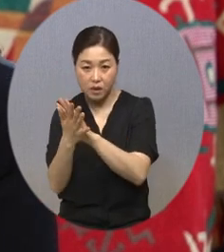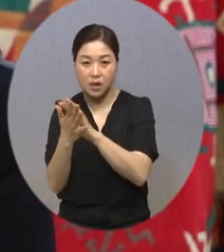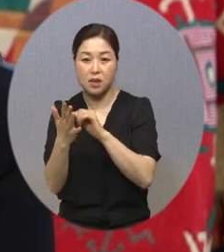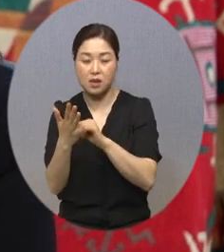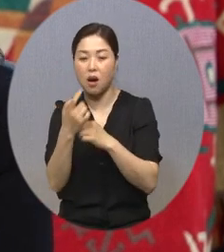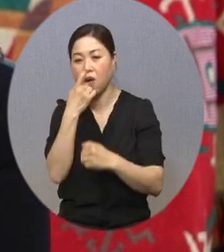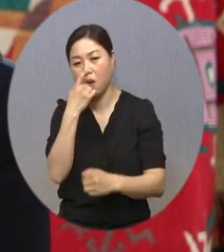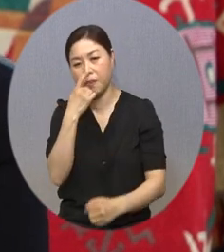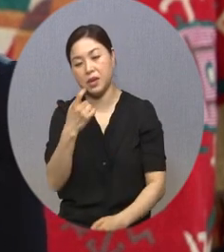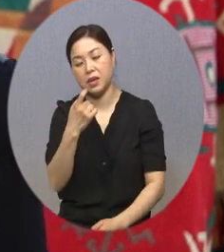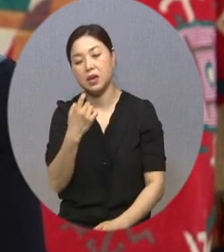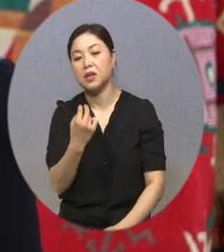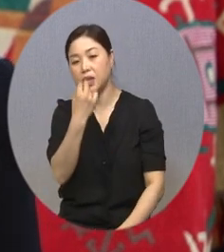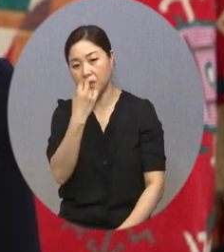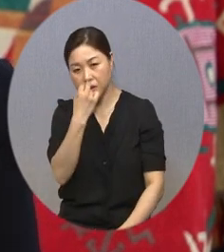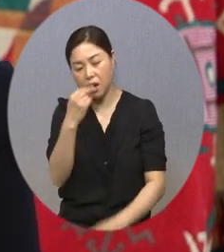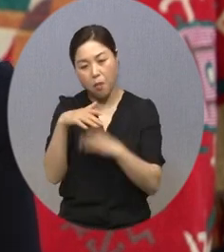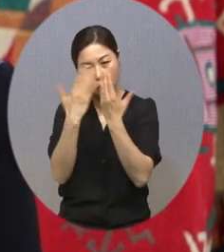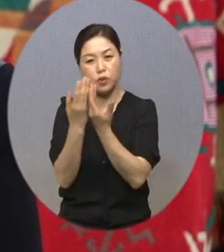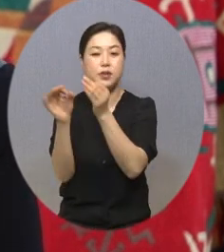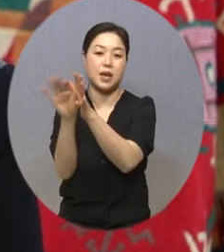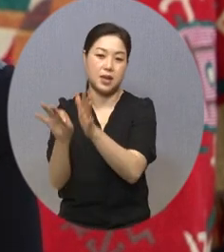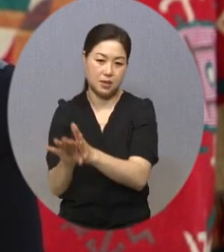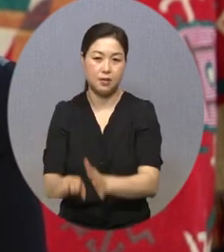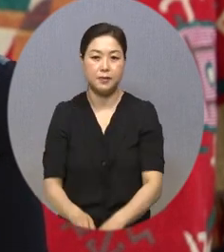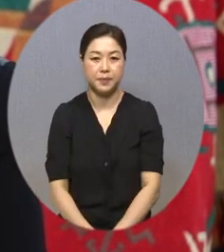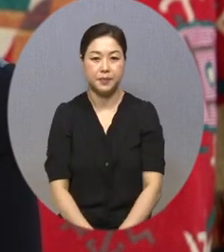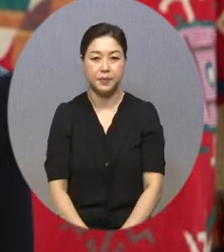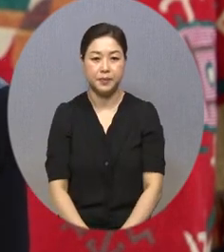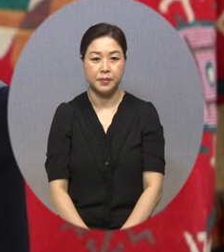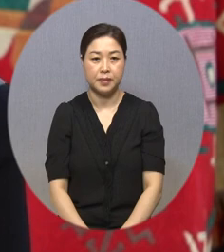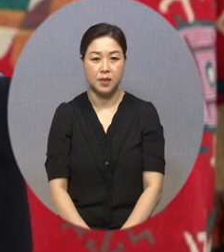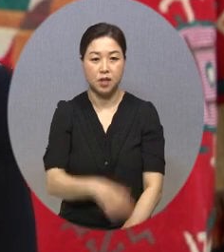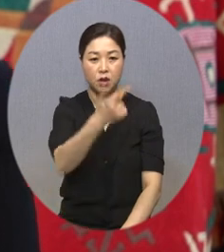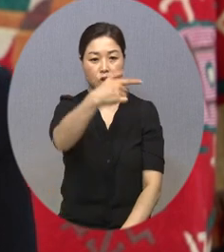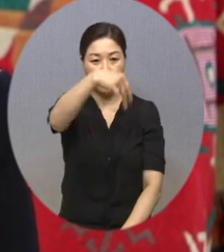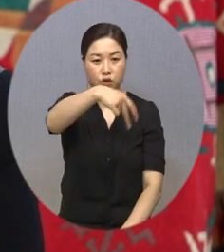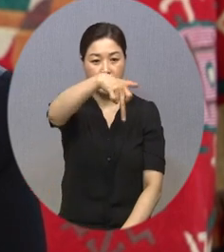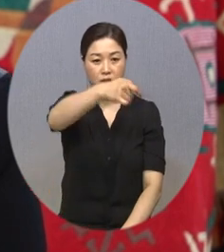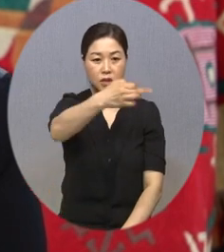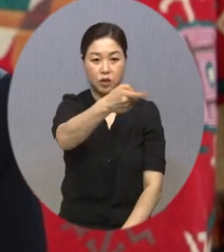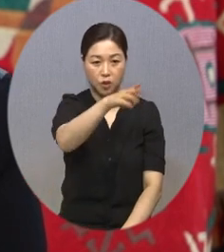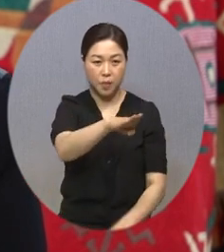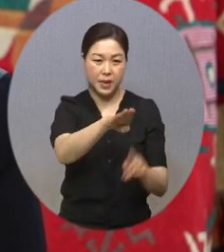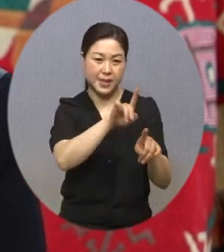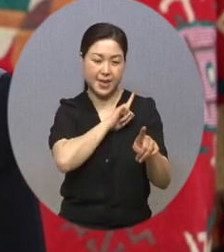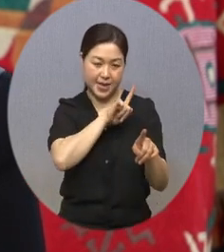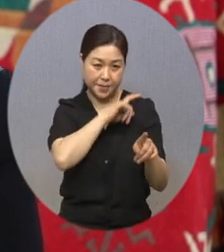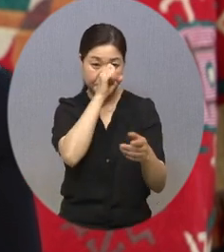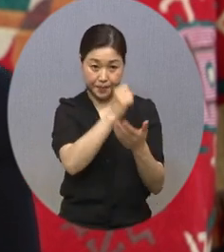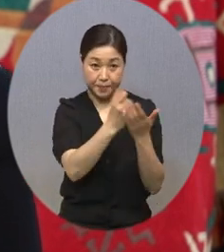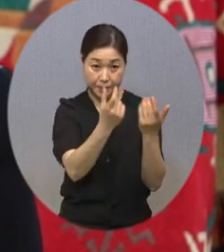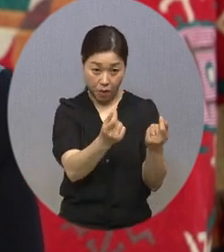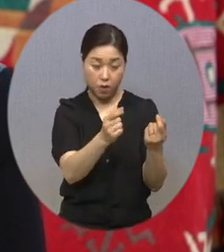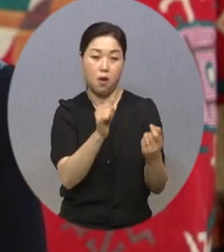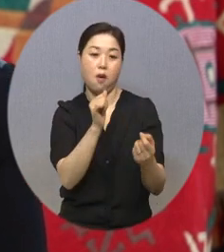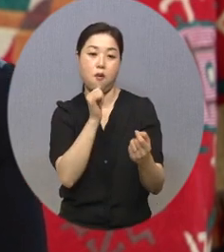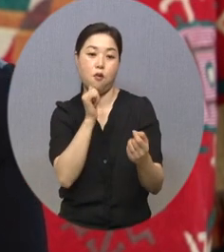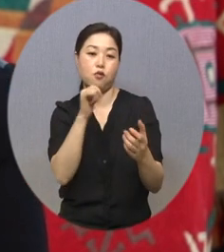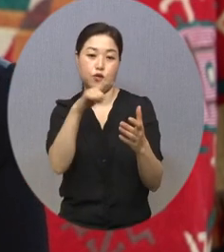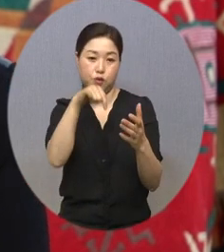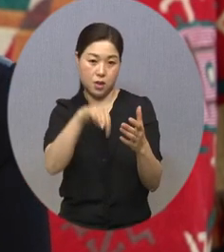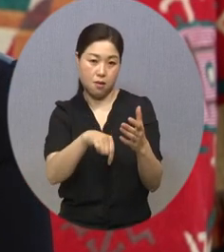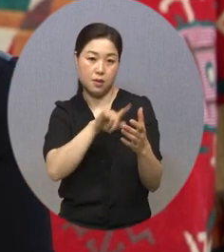기본 기존에 갖고 있는 향을 많이 읽어야 그래서 6 그룹 않아 좋구요 아 그 다음에 커 면에서도